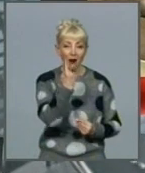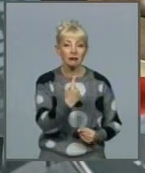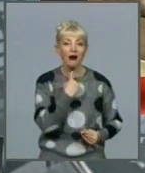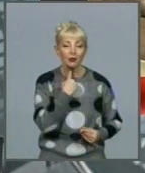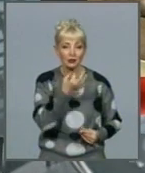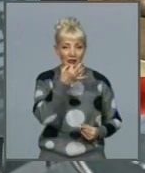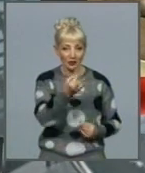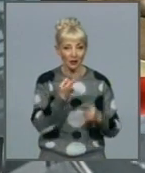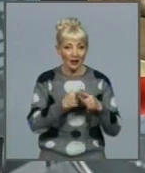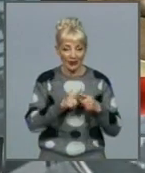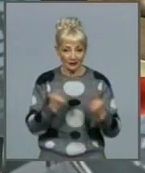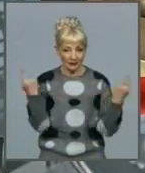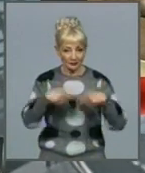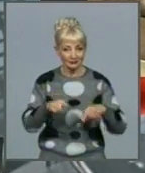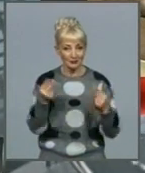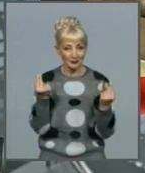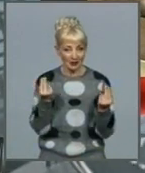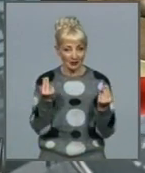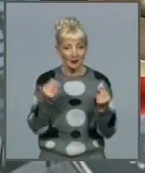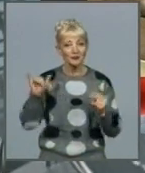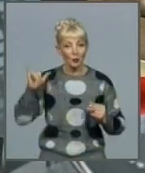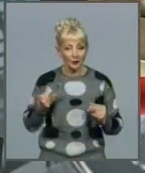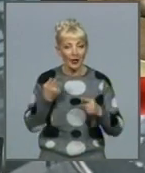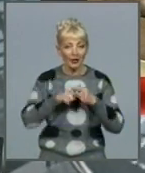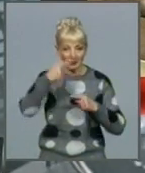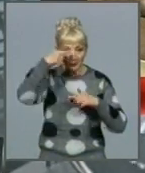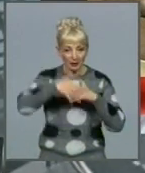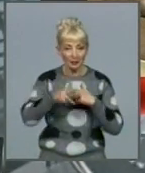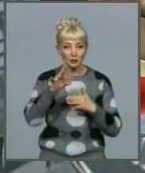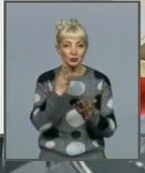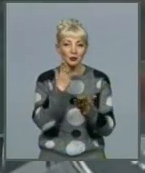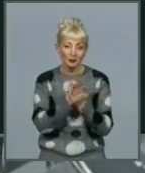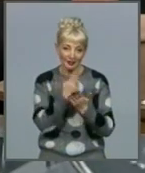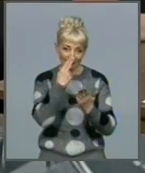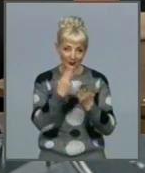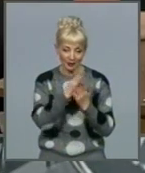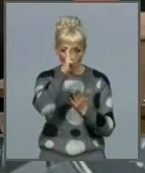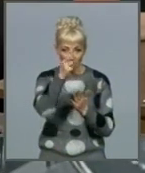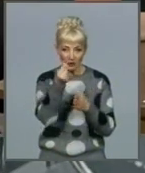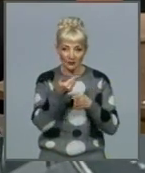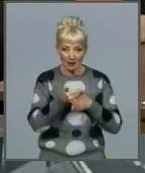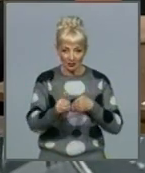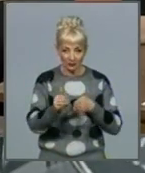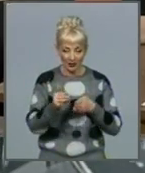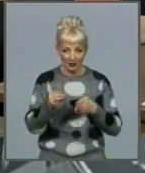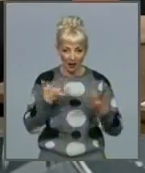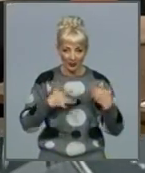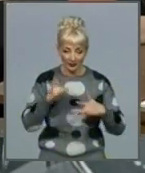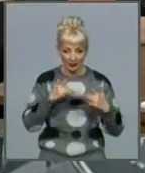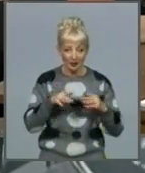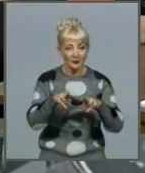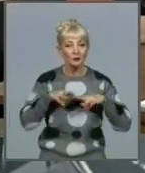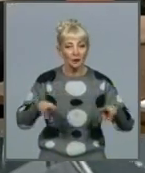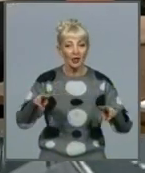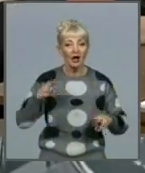бізнесу. Університети це розуміють, але мають подушку у вигляді держфінансування. Урядовці очікують, що завдяки цим